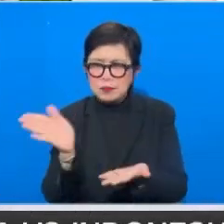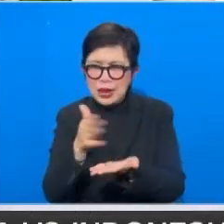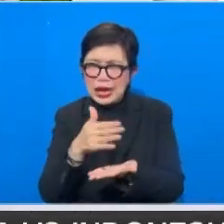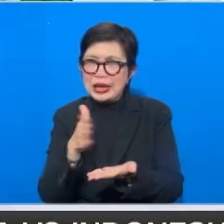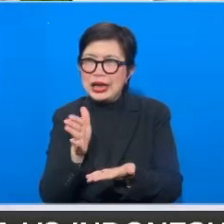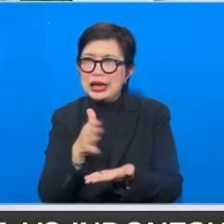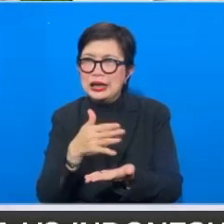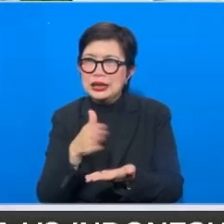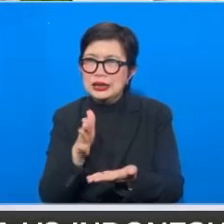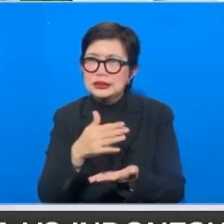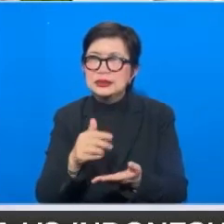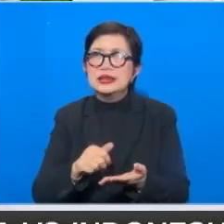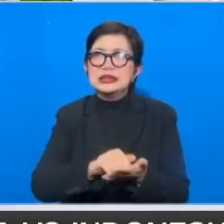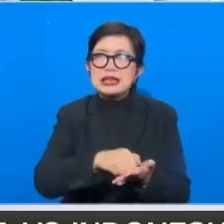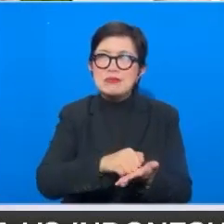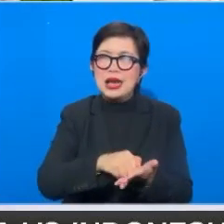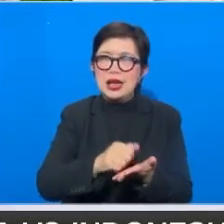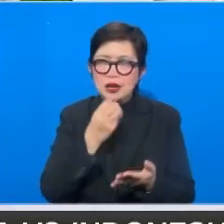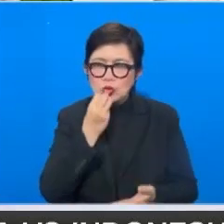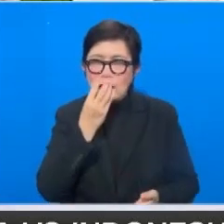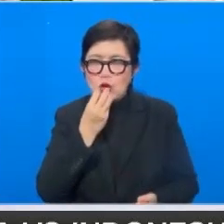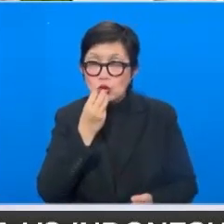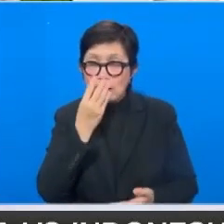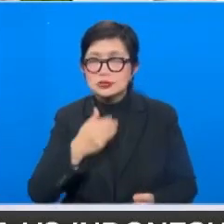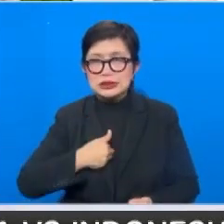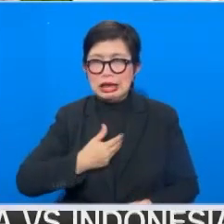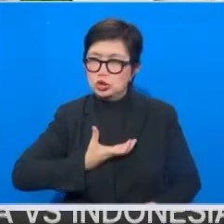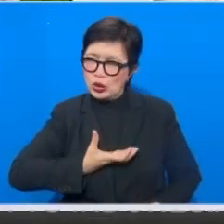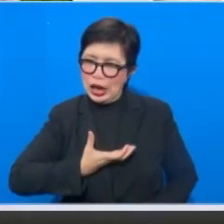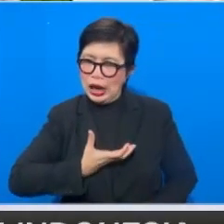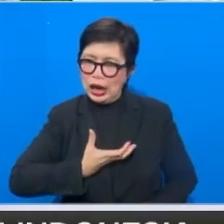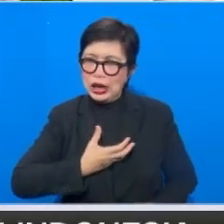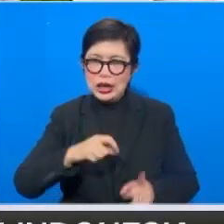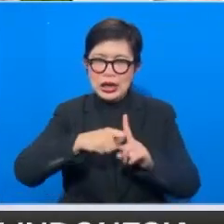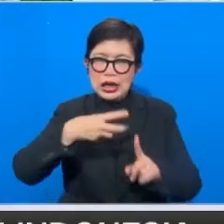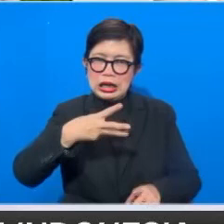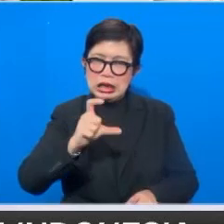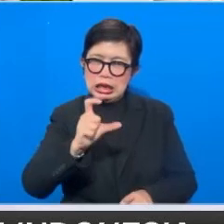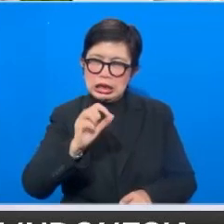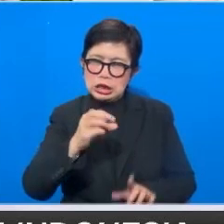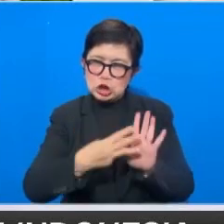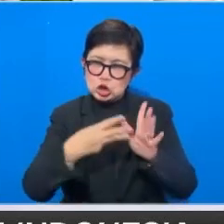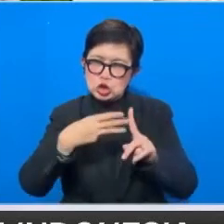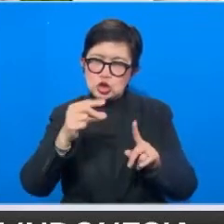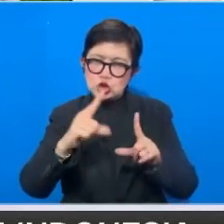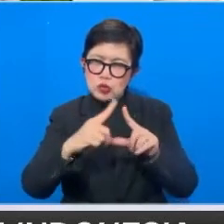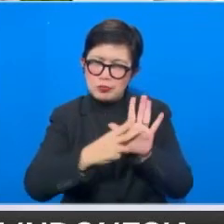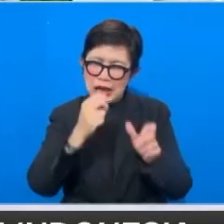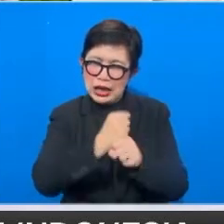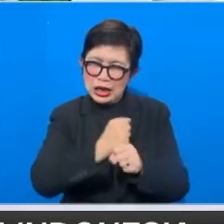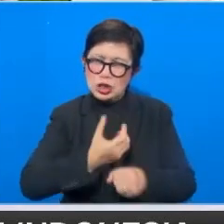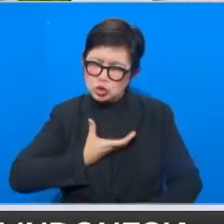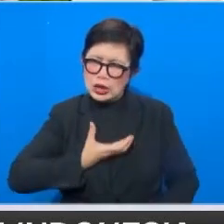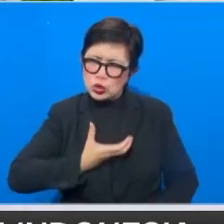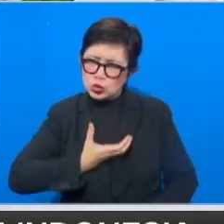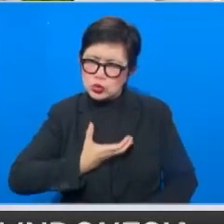honje. Jadi, saya penggemar pedas dan aroma dari kecombrang atau honjenya juga semakin melengkapi gurihnya rasa daging domba. Saya suka daging